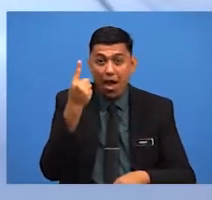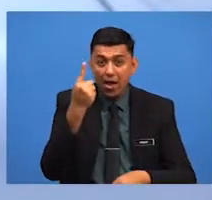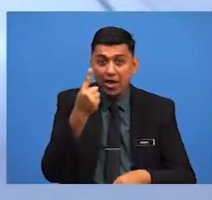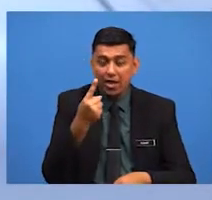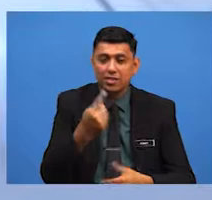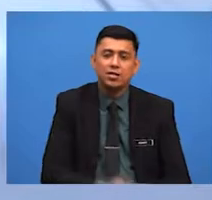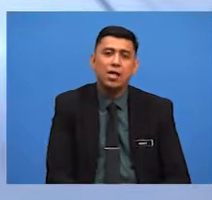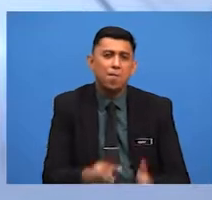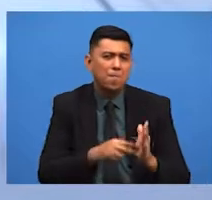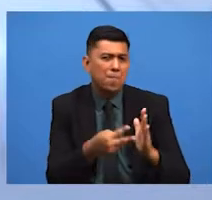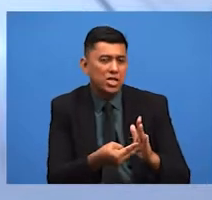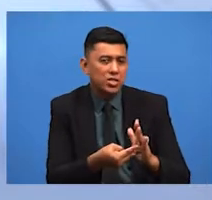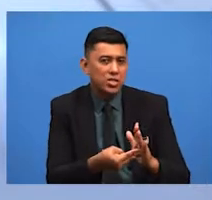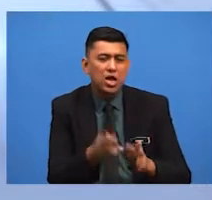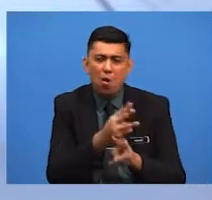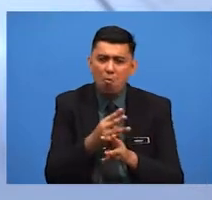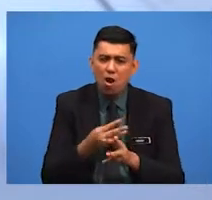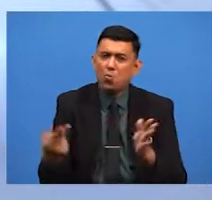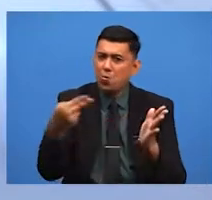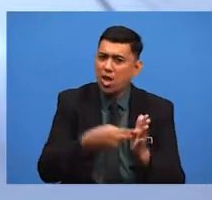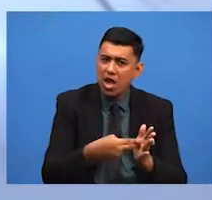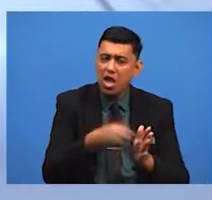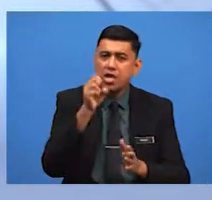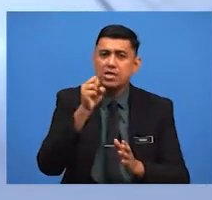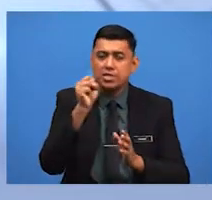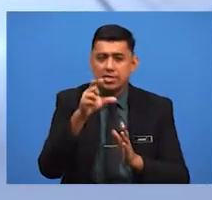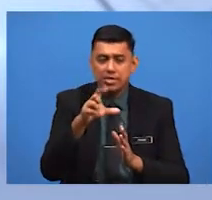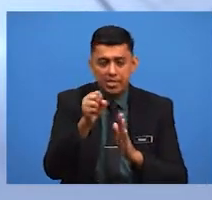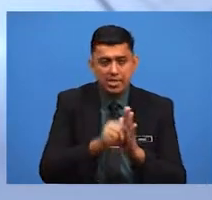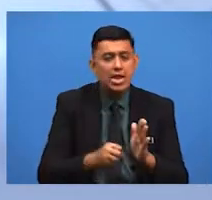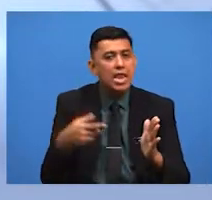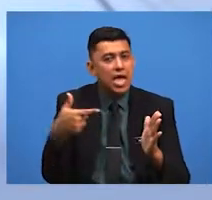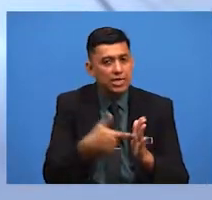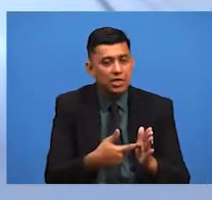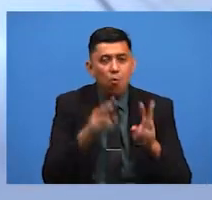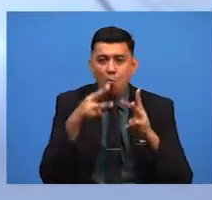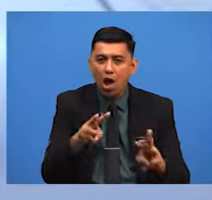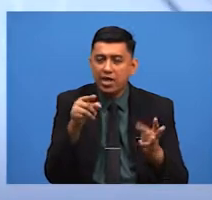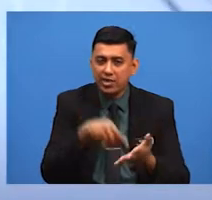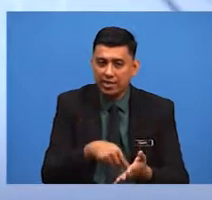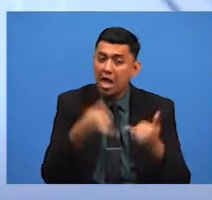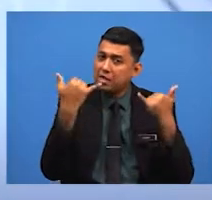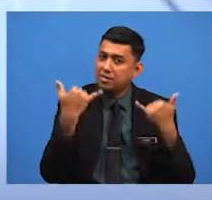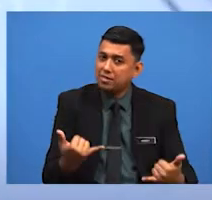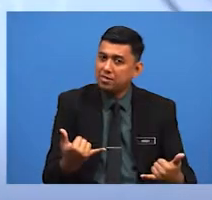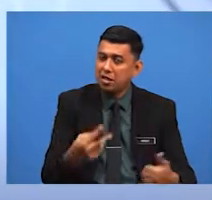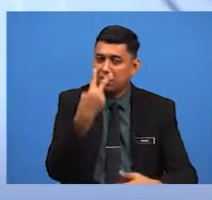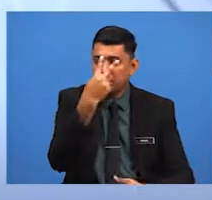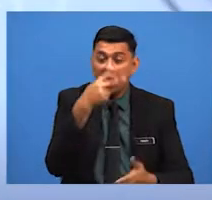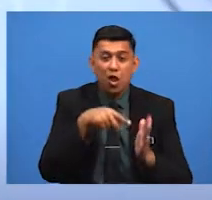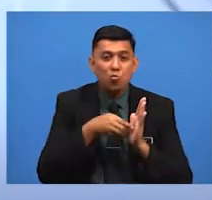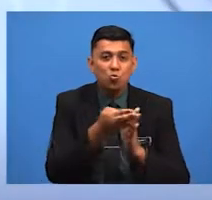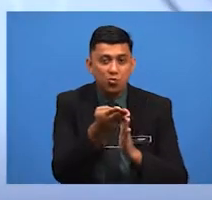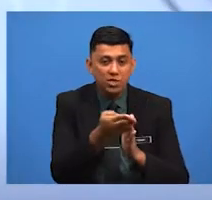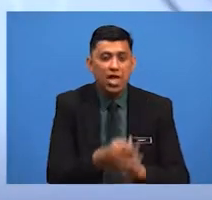boleh memahami konsep struktur kawalan ulangan selagi while ini? Sekarang,